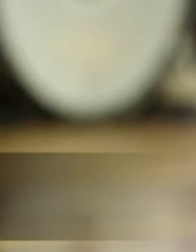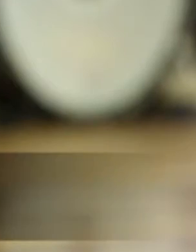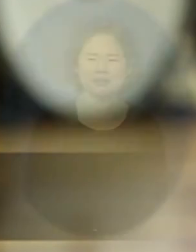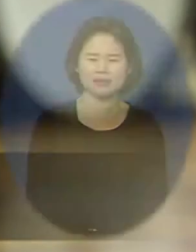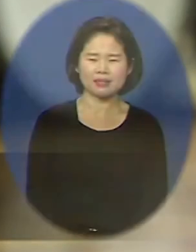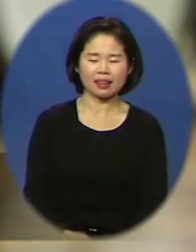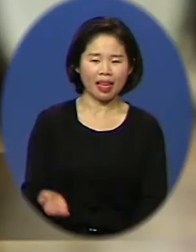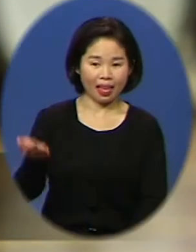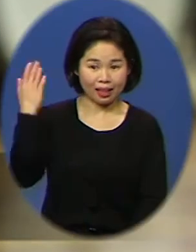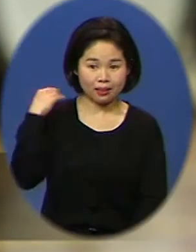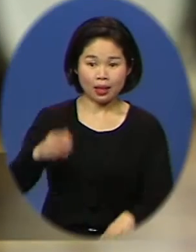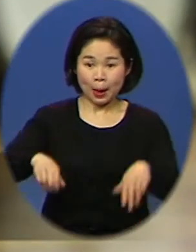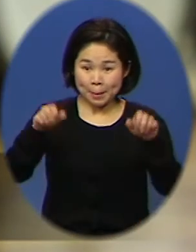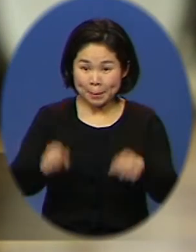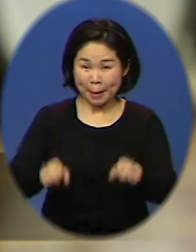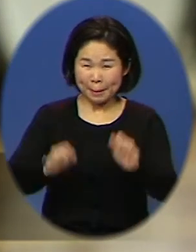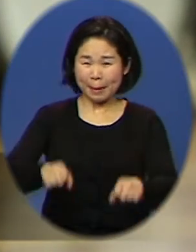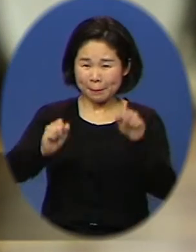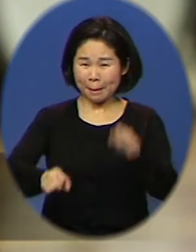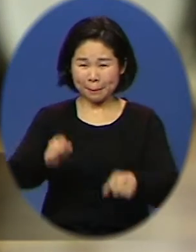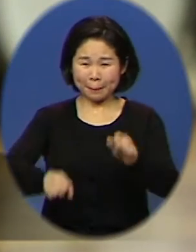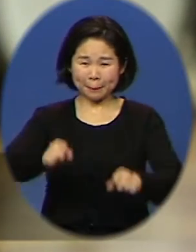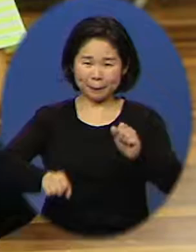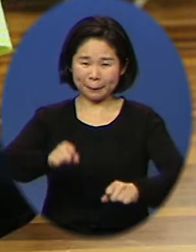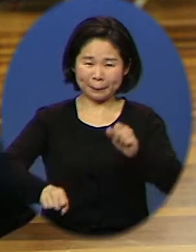옛날에 단타를 배워봐서